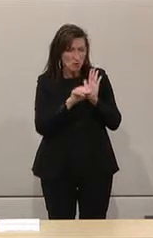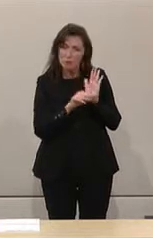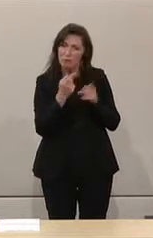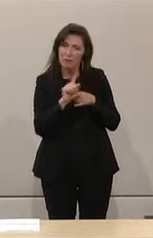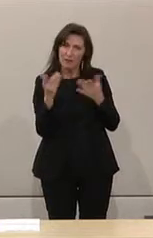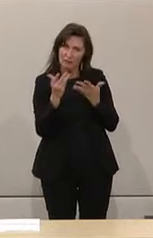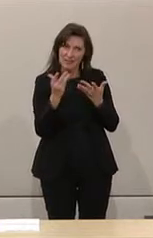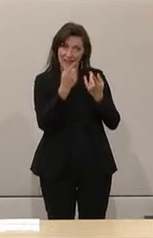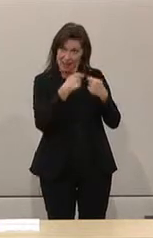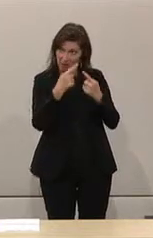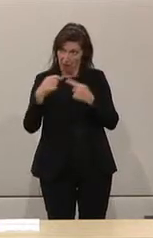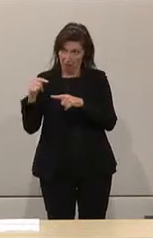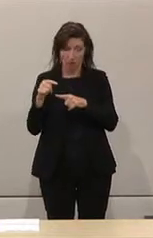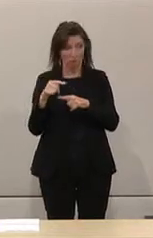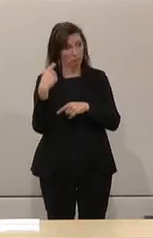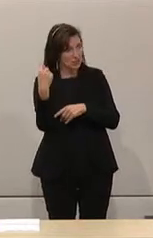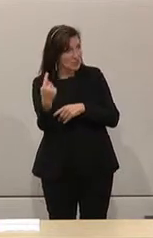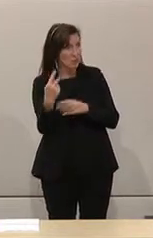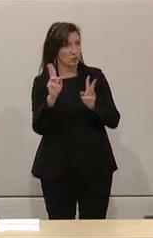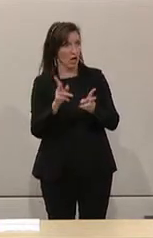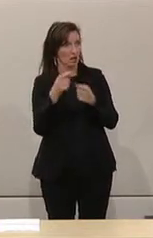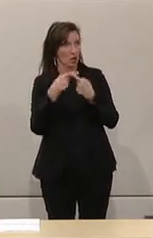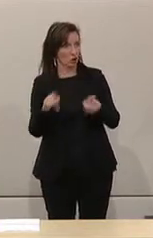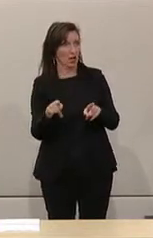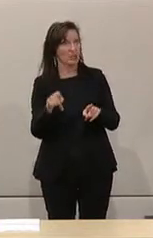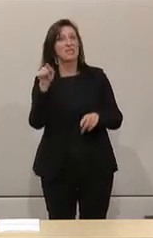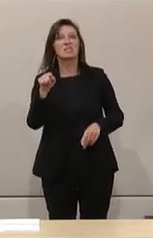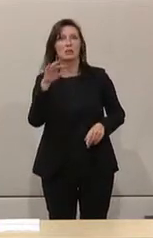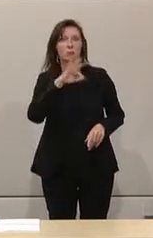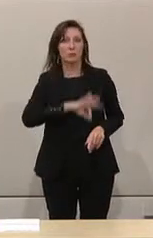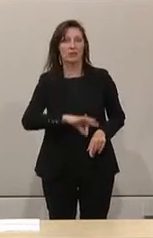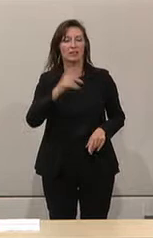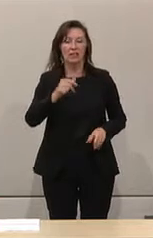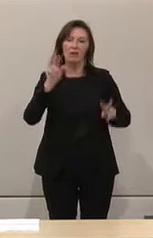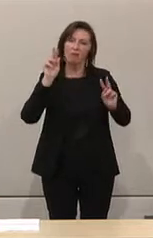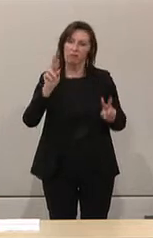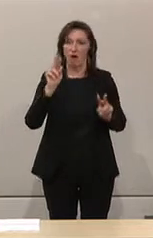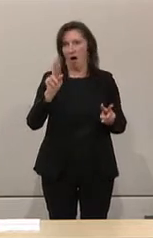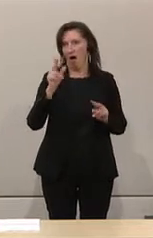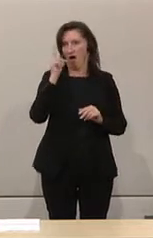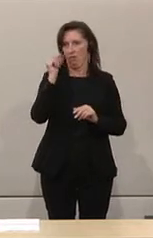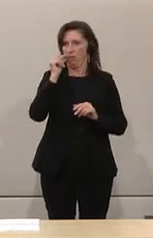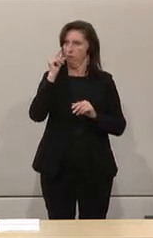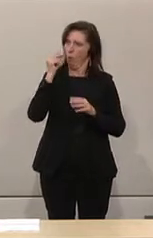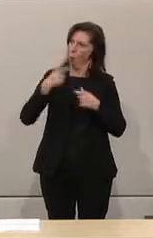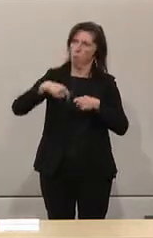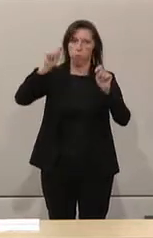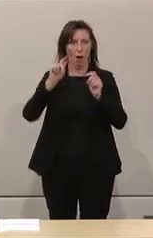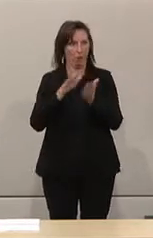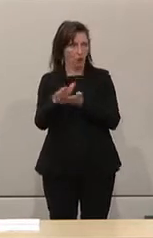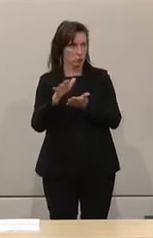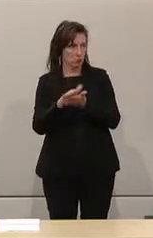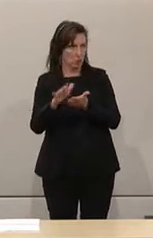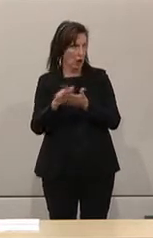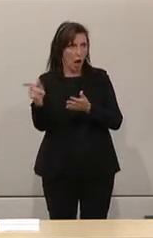nämlich dass die Länder, wenn sie autonom darüber entscheiden, auch verpflichtet sind, das Geld tatsächlich für Wohnbau einzusetzen. Das haben sie aber nicht